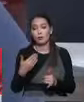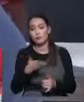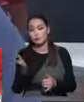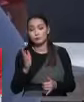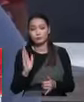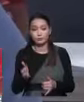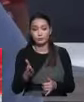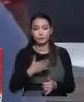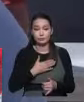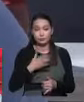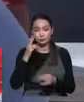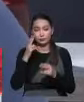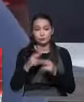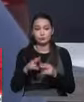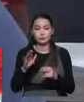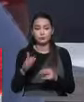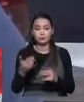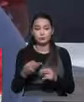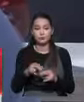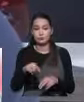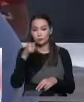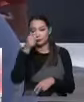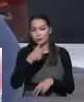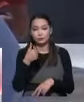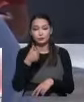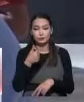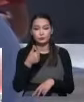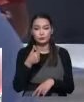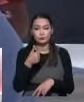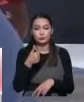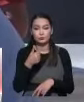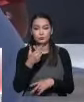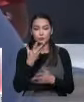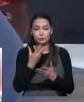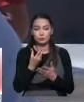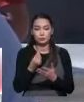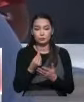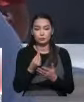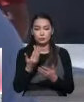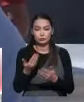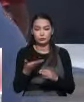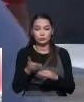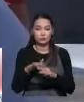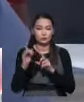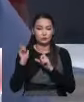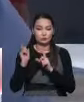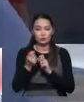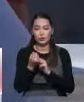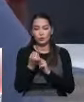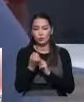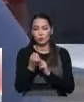Менің бауырым осы жылы өзінің ауыр жүк көлігімен 12 жасар